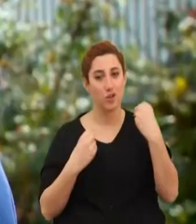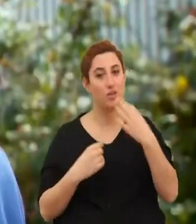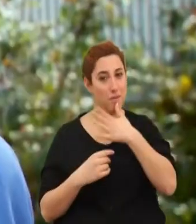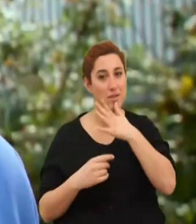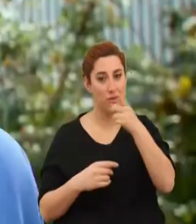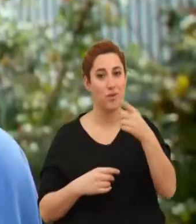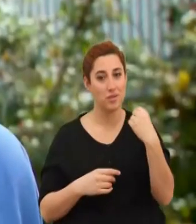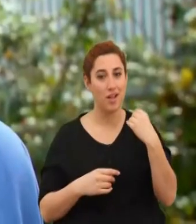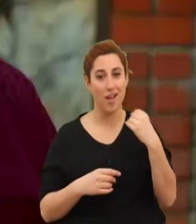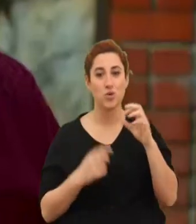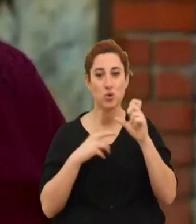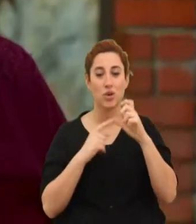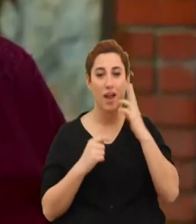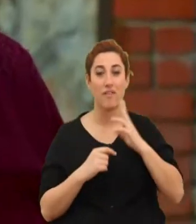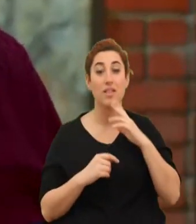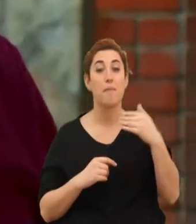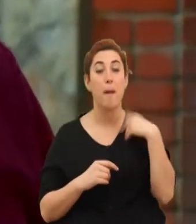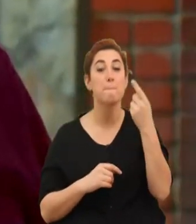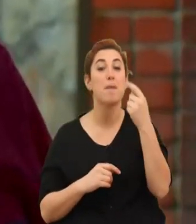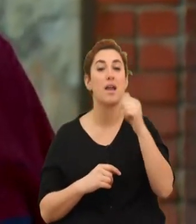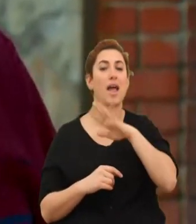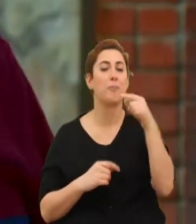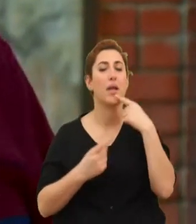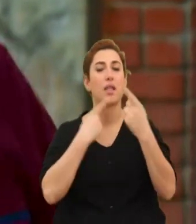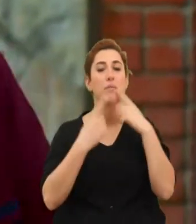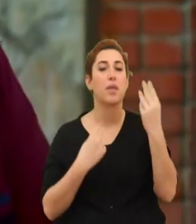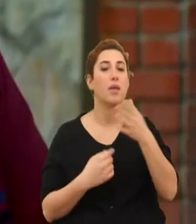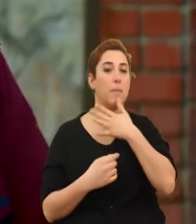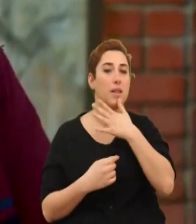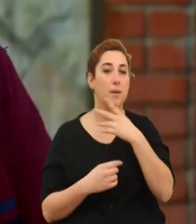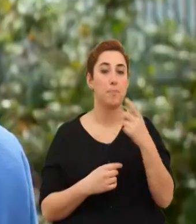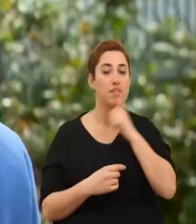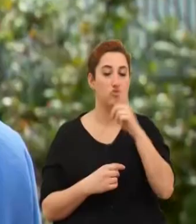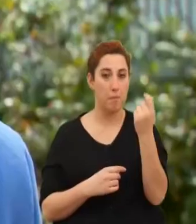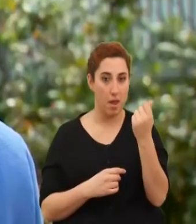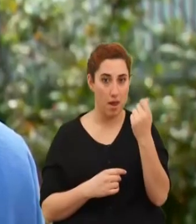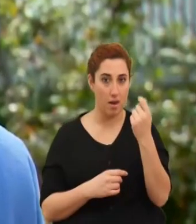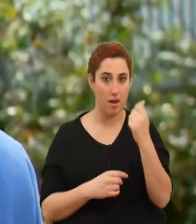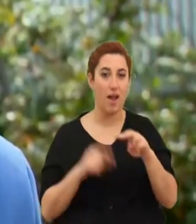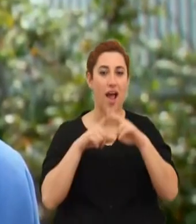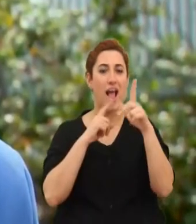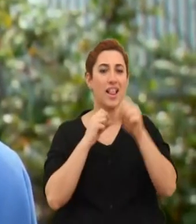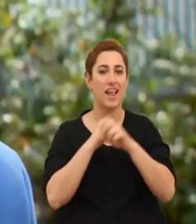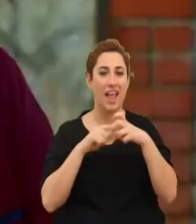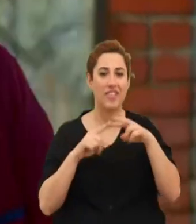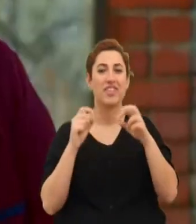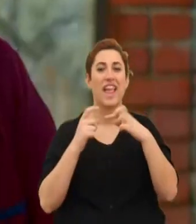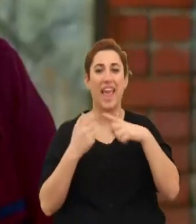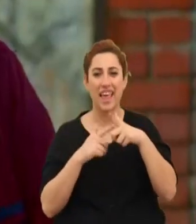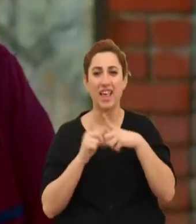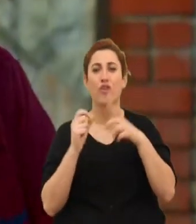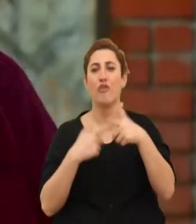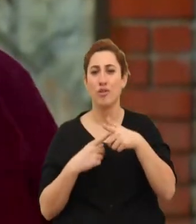bilirsen, Şükür Efendi. Ben parayı her dilde bilirim. Money. Argen, dengi,